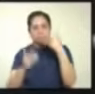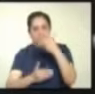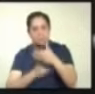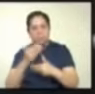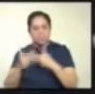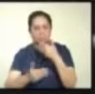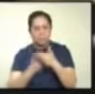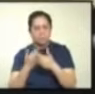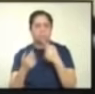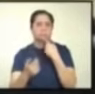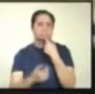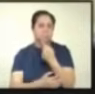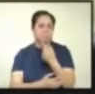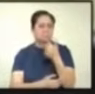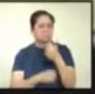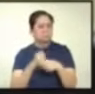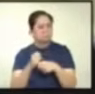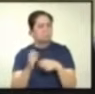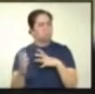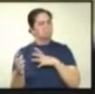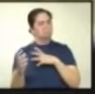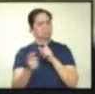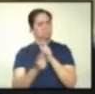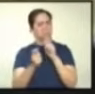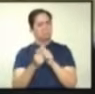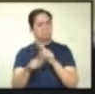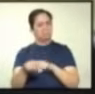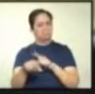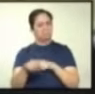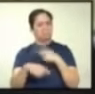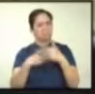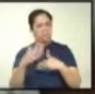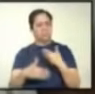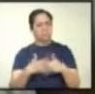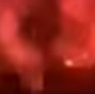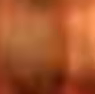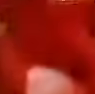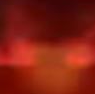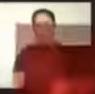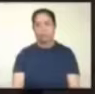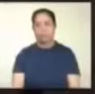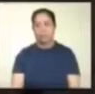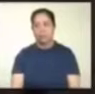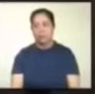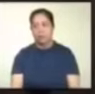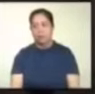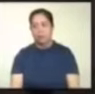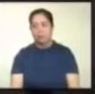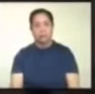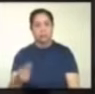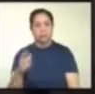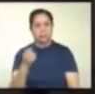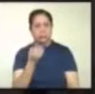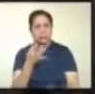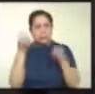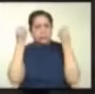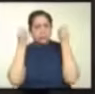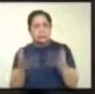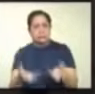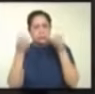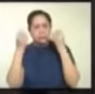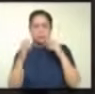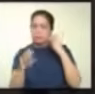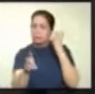cross-examination, masasabing sakto lang daw ang panahong iginugol dito. The sheer number alone is